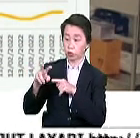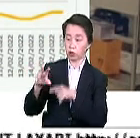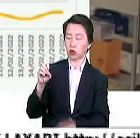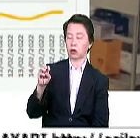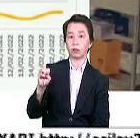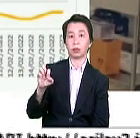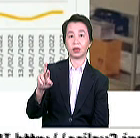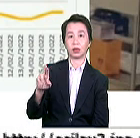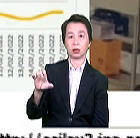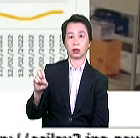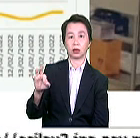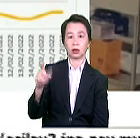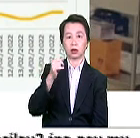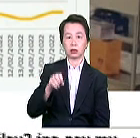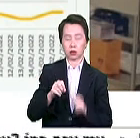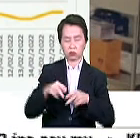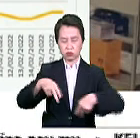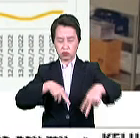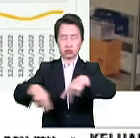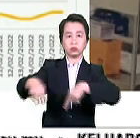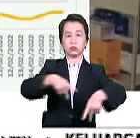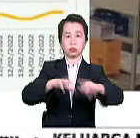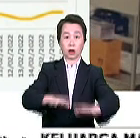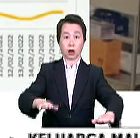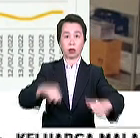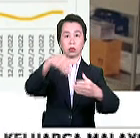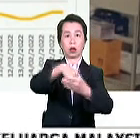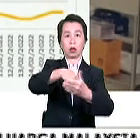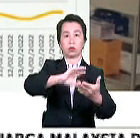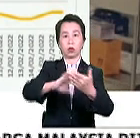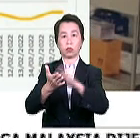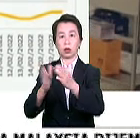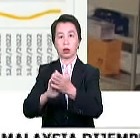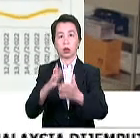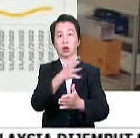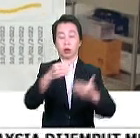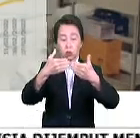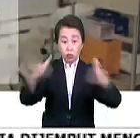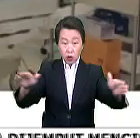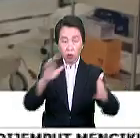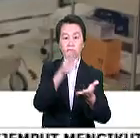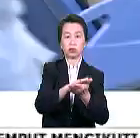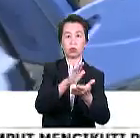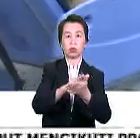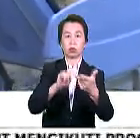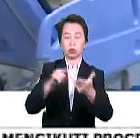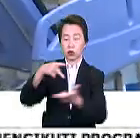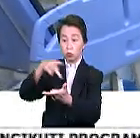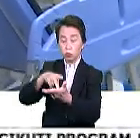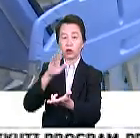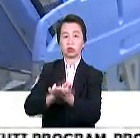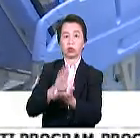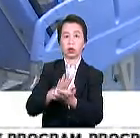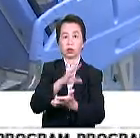serta peningkatan pergerakan kanak-kanak dalam komuniti. Ia susulan pembukaan semula sesi persekolahan, pusat jagaan kanak-kanak dan